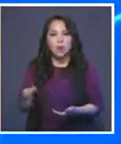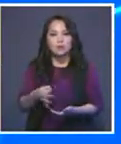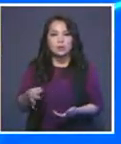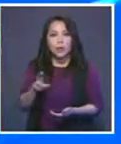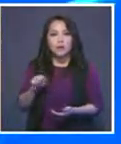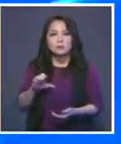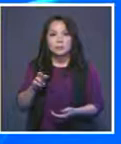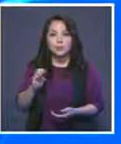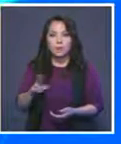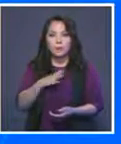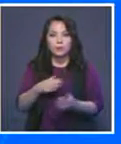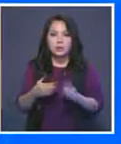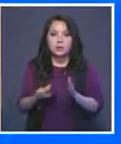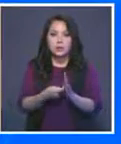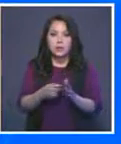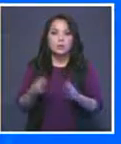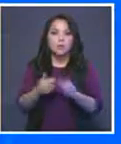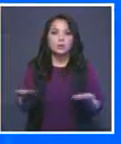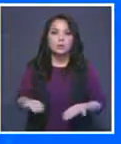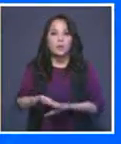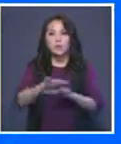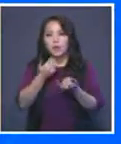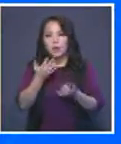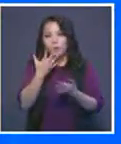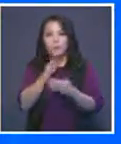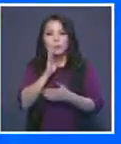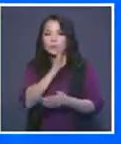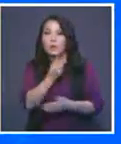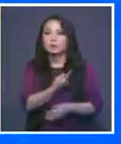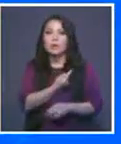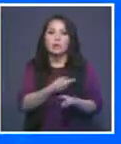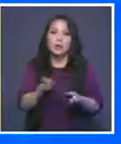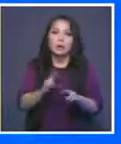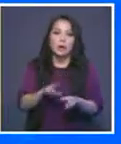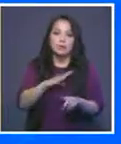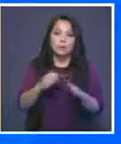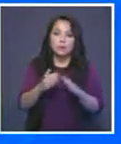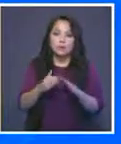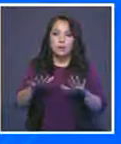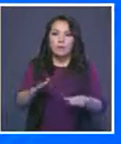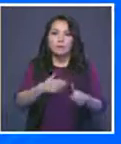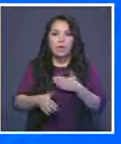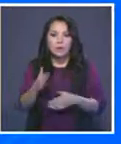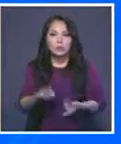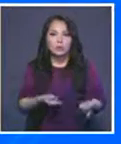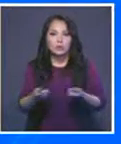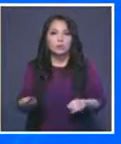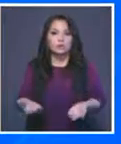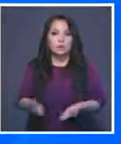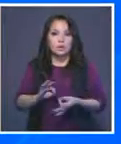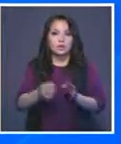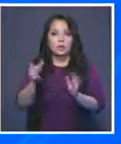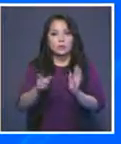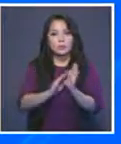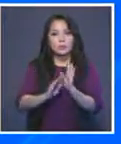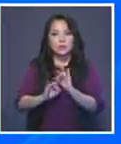Қасымбек ауылында тұратын асыраушысы жоқ шаңырақ иелері қуанышқа кенелді. Күн суығында жылы үйге кіріп, шаттыққа кенелген жандардың қуанышымен біздің